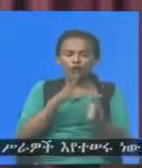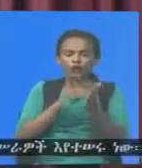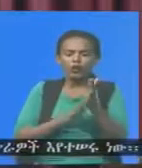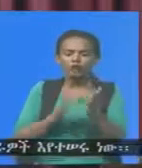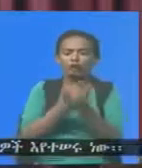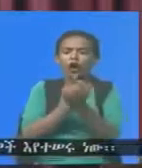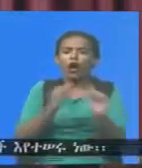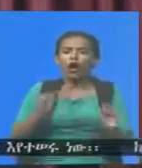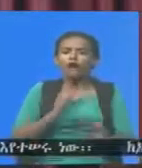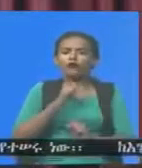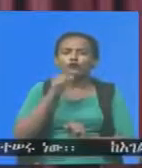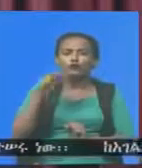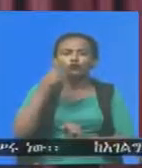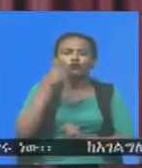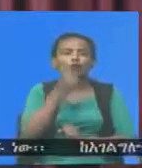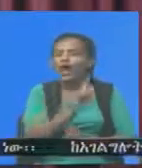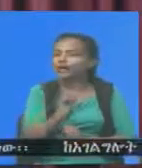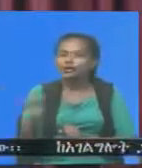አይፈቱም